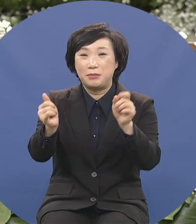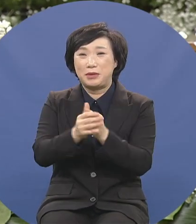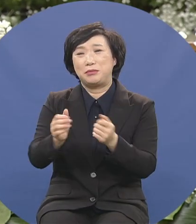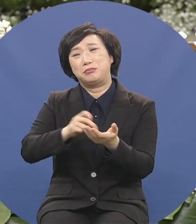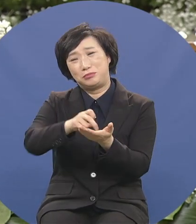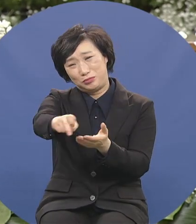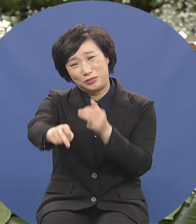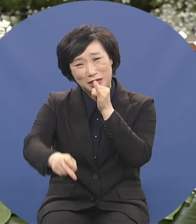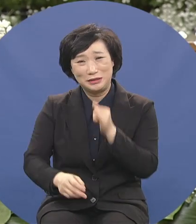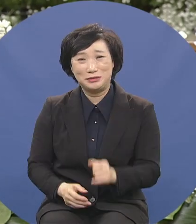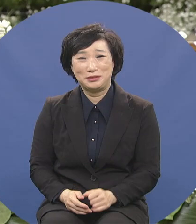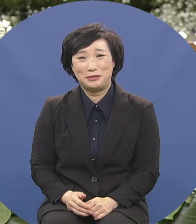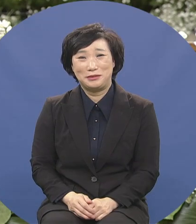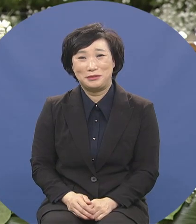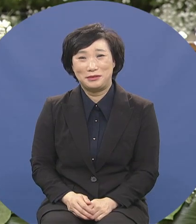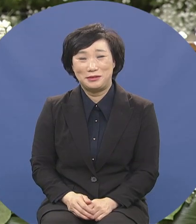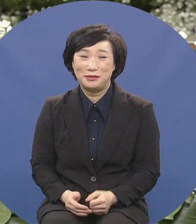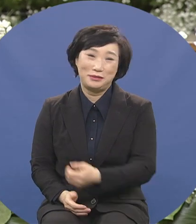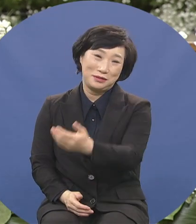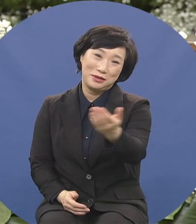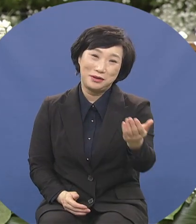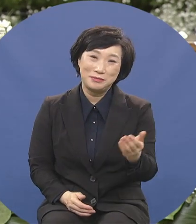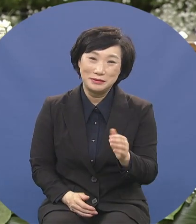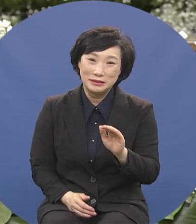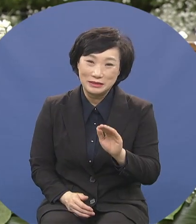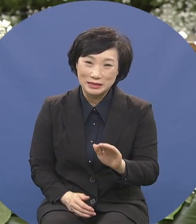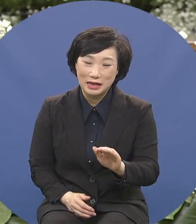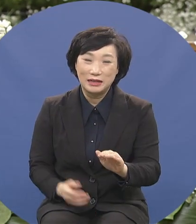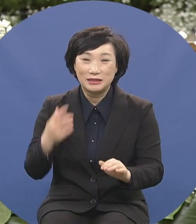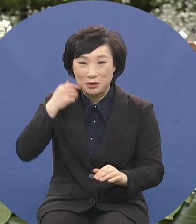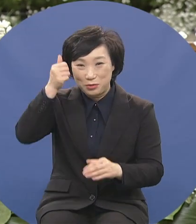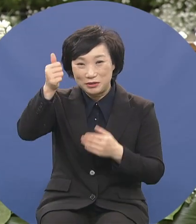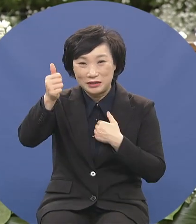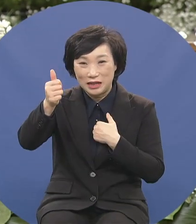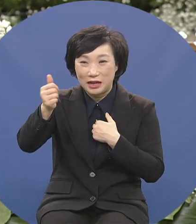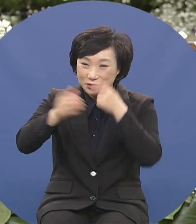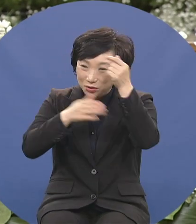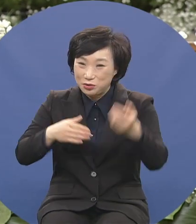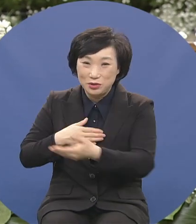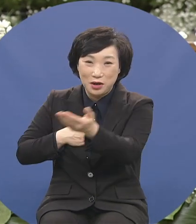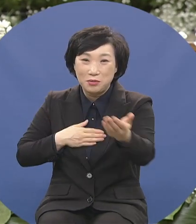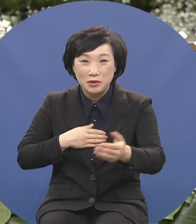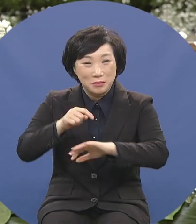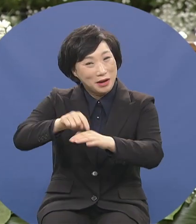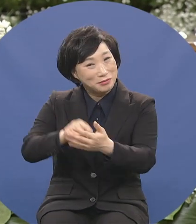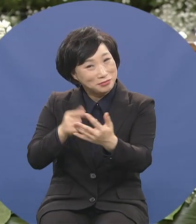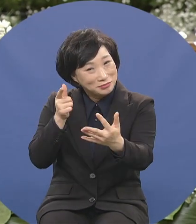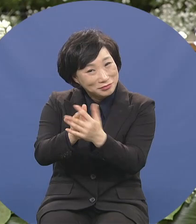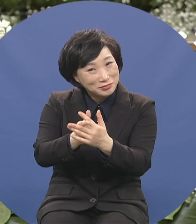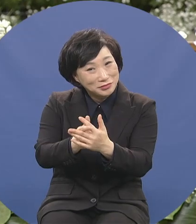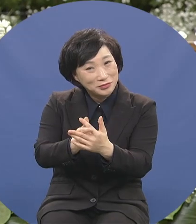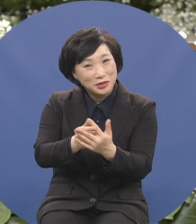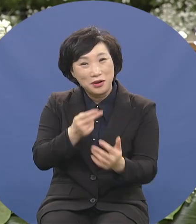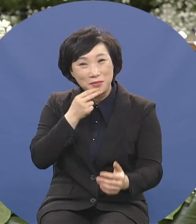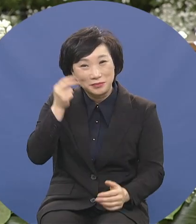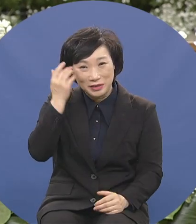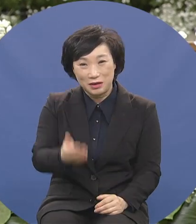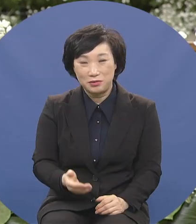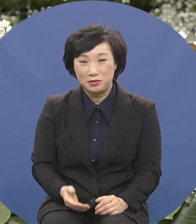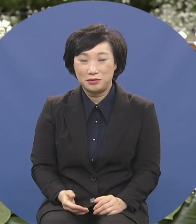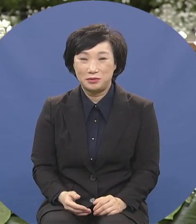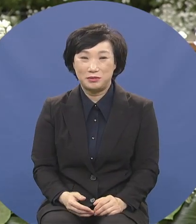겁니다. 여러분, 담임 목사가 성도들의 속내를 물어봤어요.